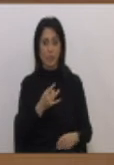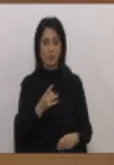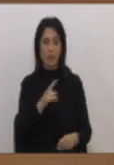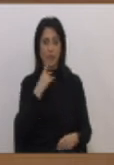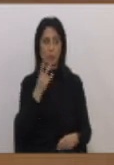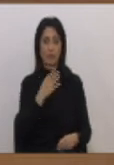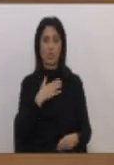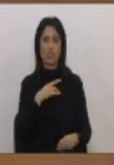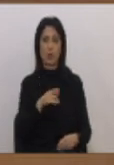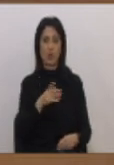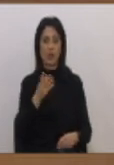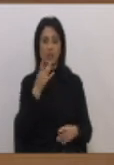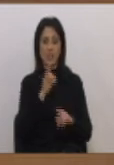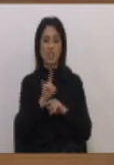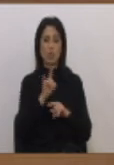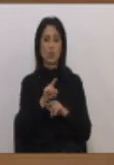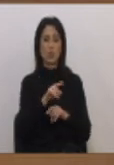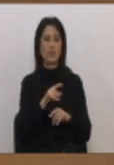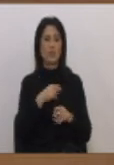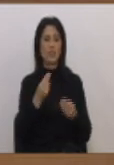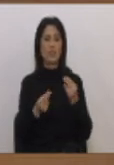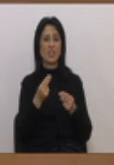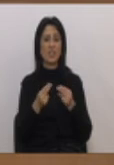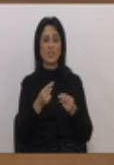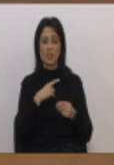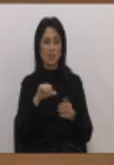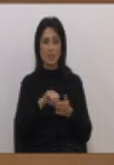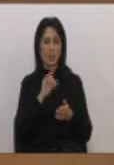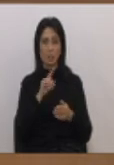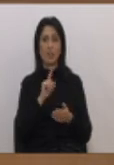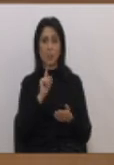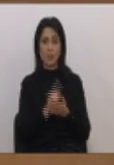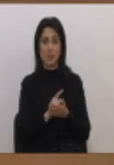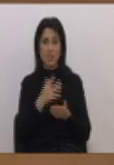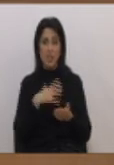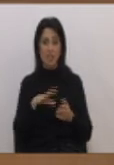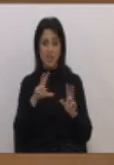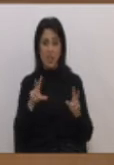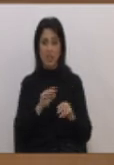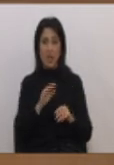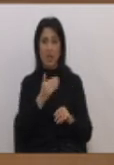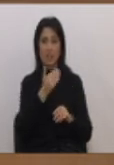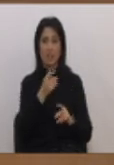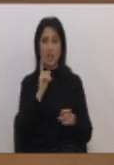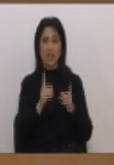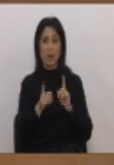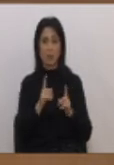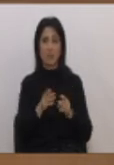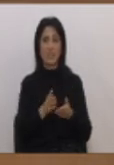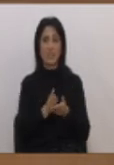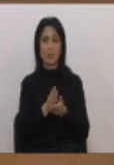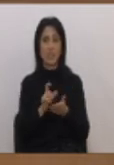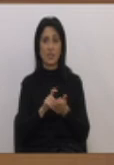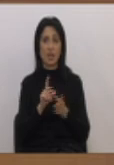drept comandă, cu un am parși, bunătile băs arbi grept, tumsa auzile belia, imiștii Am cu ana gădărcește arat cu un realurat zăvidet